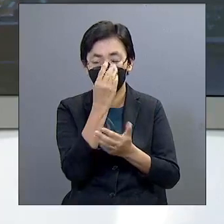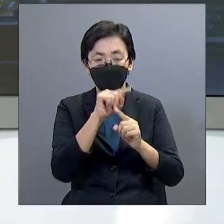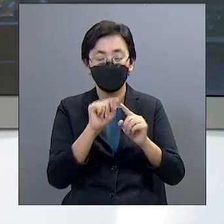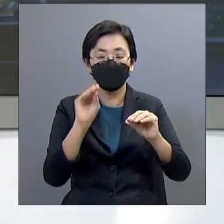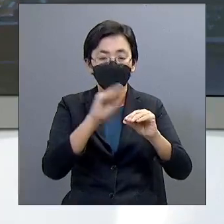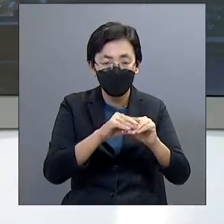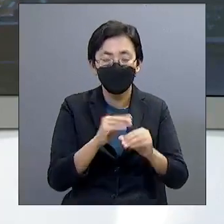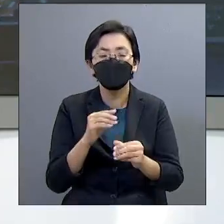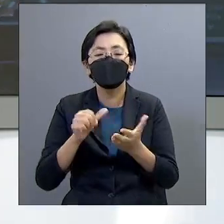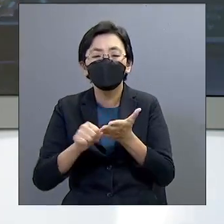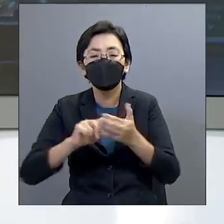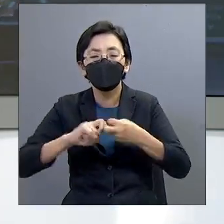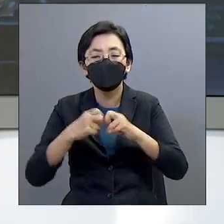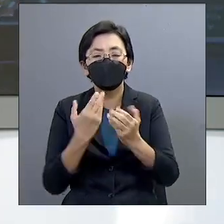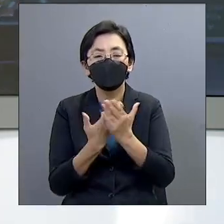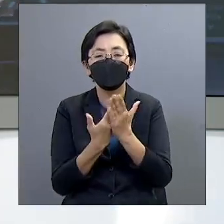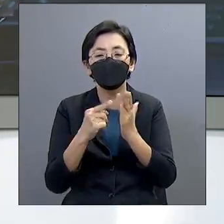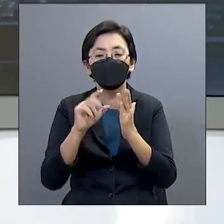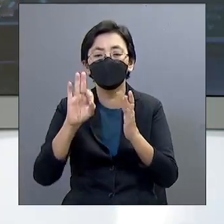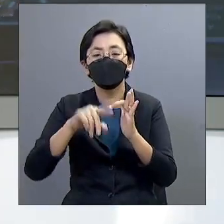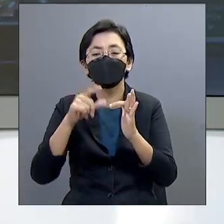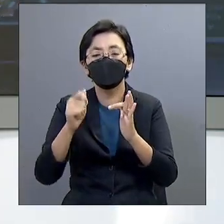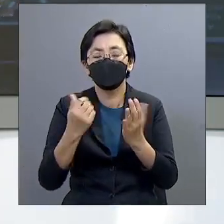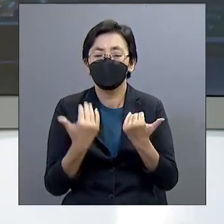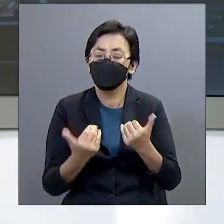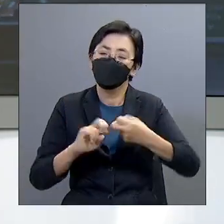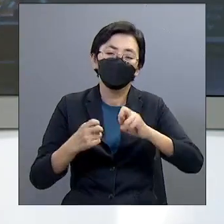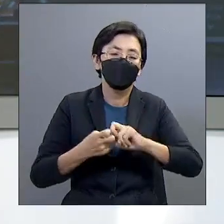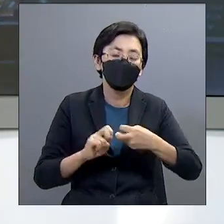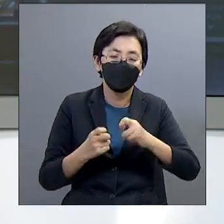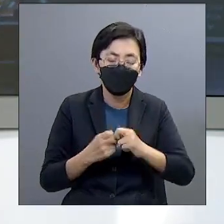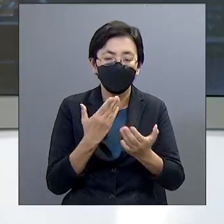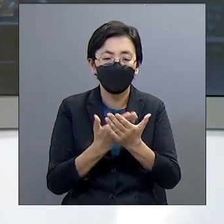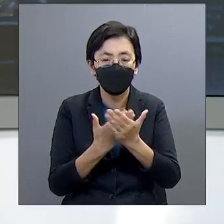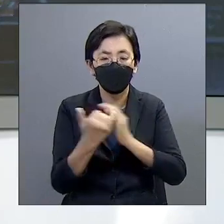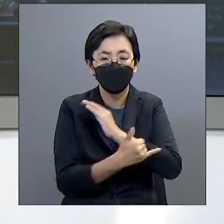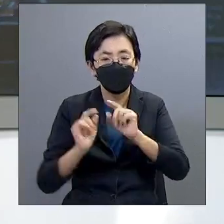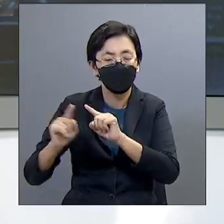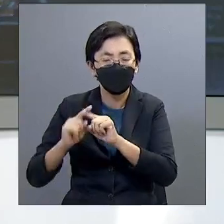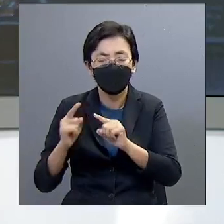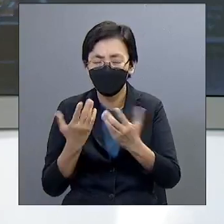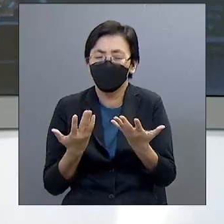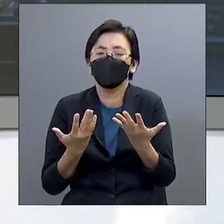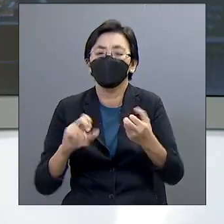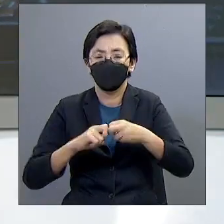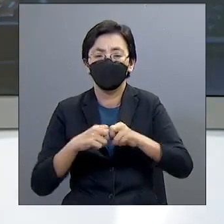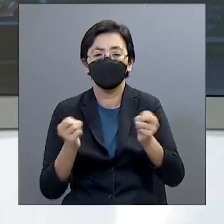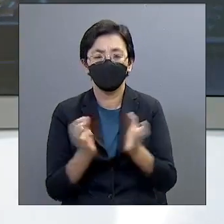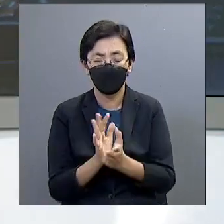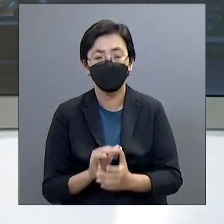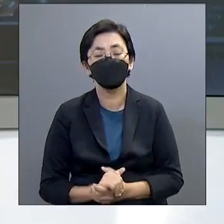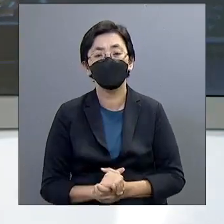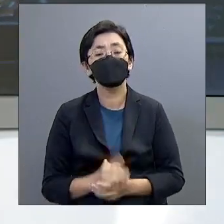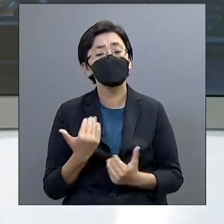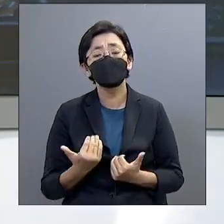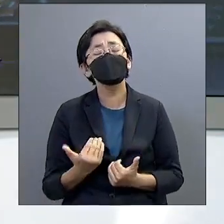กลๆกลบ ทำให้ดอัารสาวรฐแ่งค่ามันไปกดัสักคณอนๆครั รถไยอ่อนค่าด้วยแตตองบอกวาเรื่องนี้ไม่เช่รวท